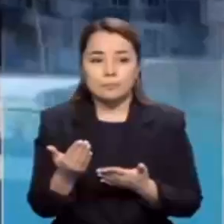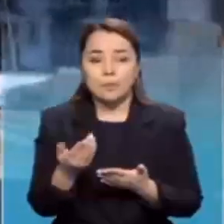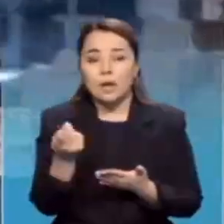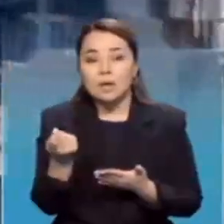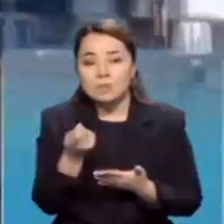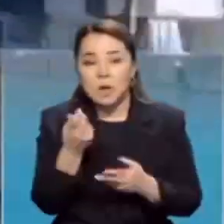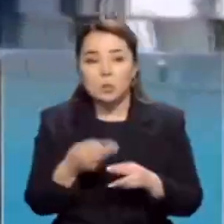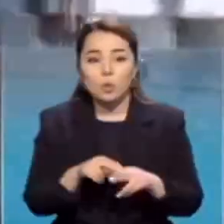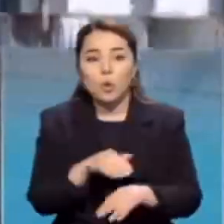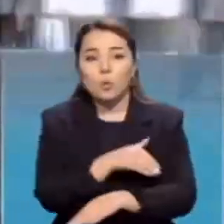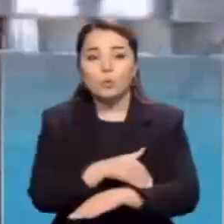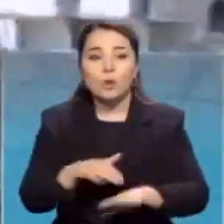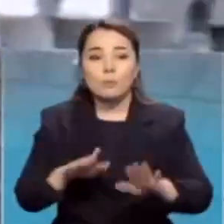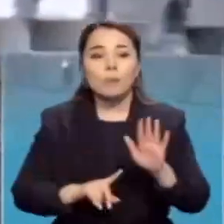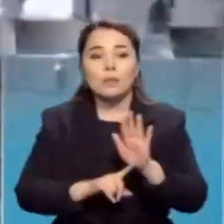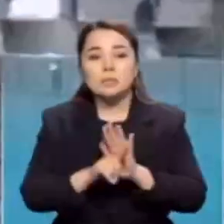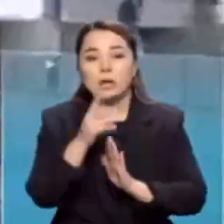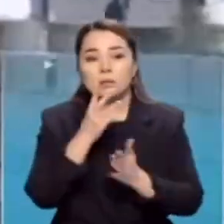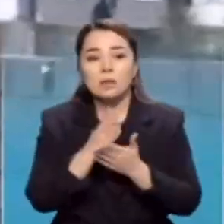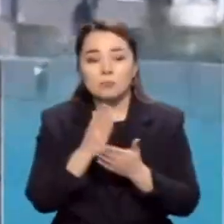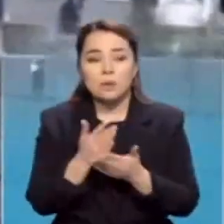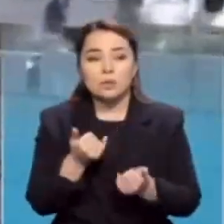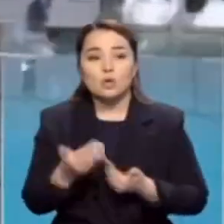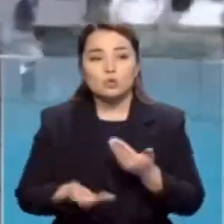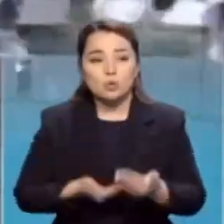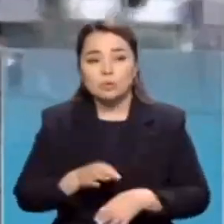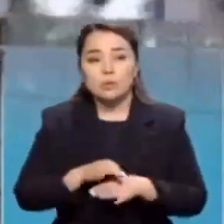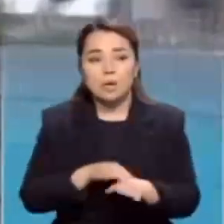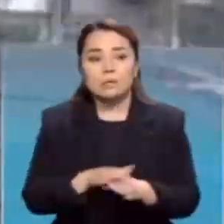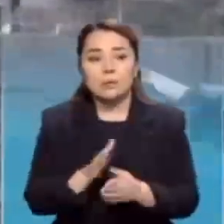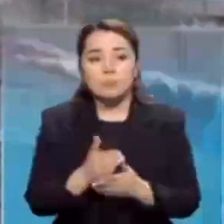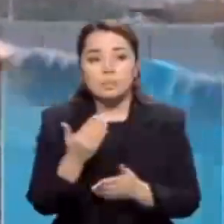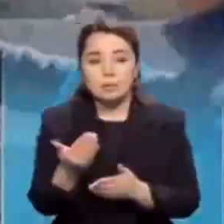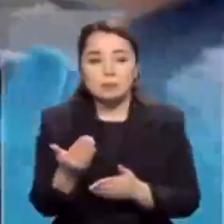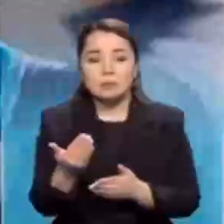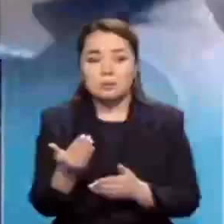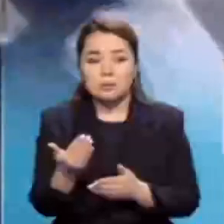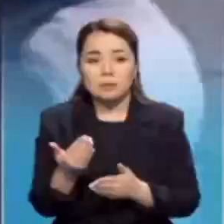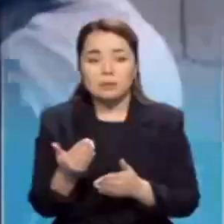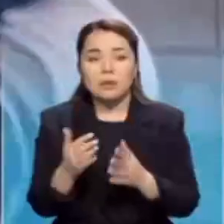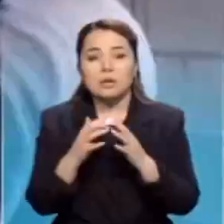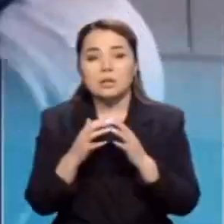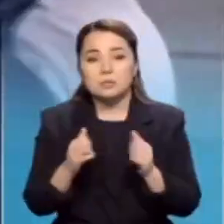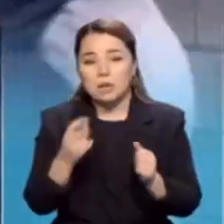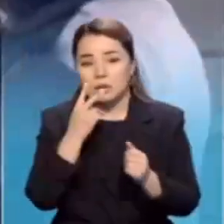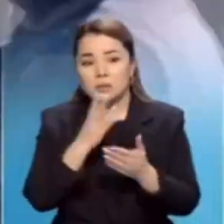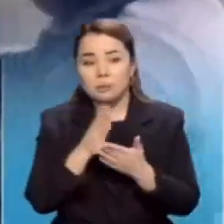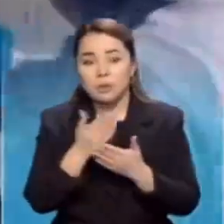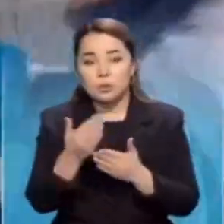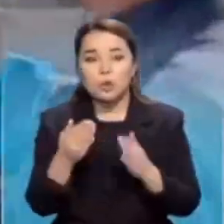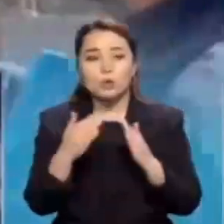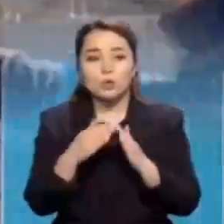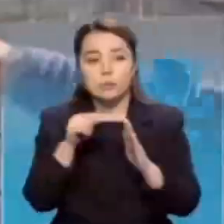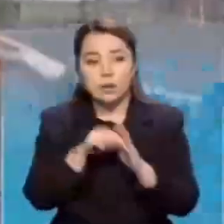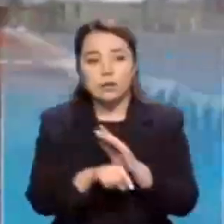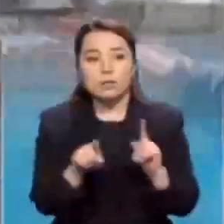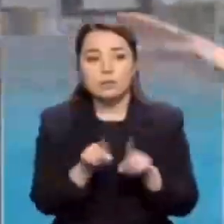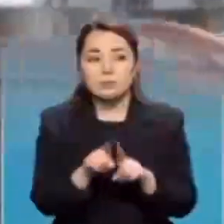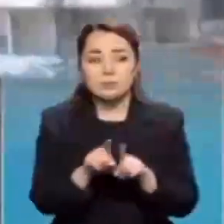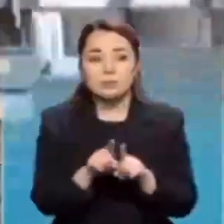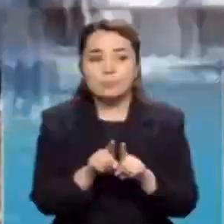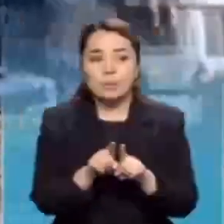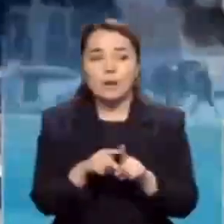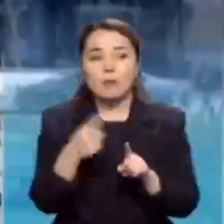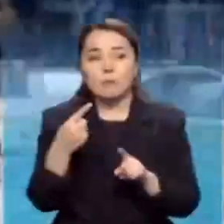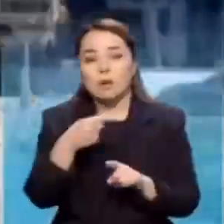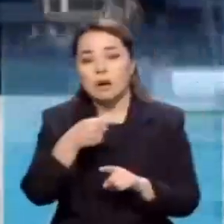Sel osı köşenin baştaqta birek jürgen kezde mine kıyrandıların körüp tursuzdar. Üylerdin bul jerde